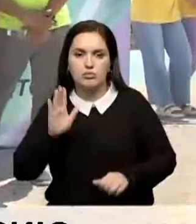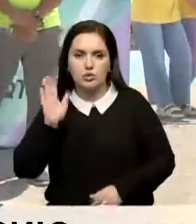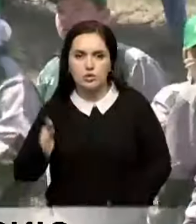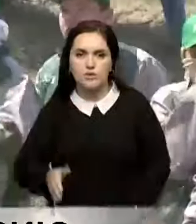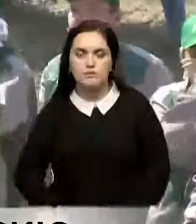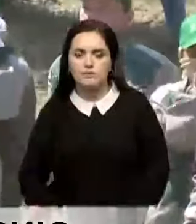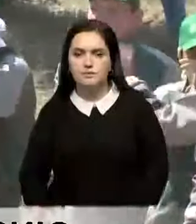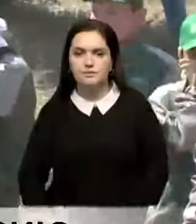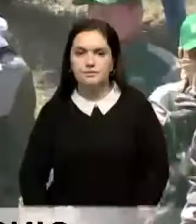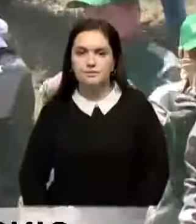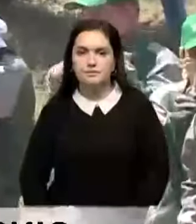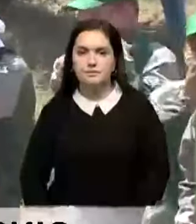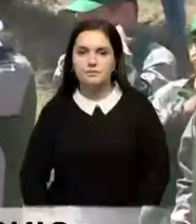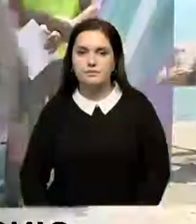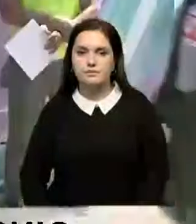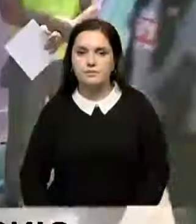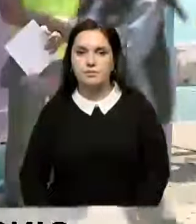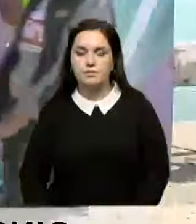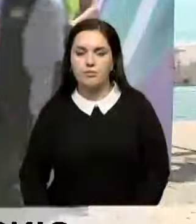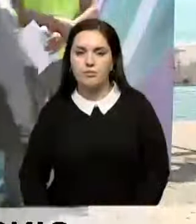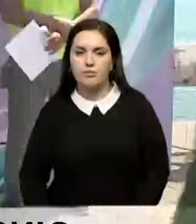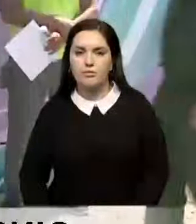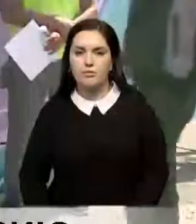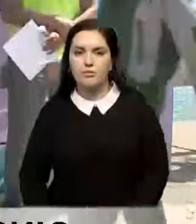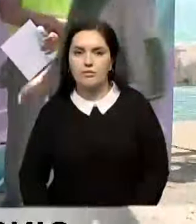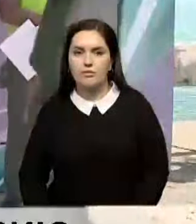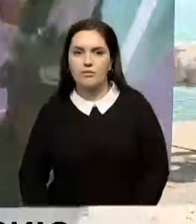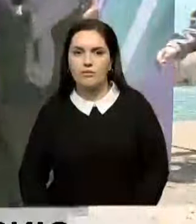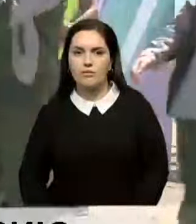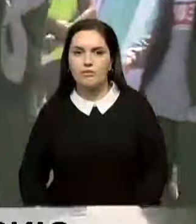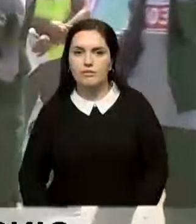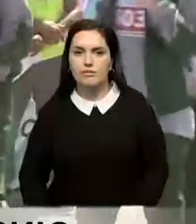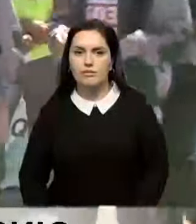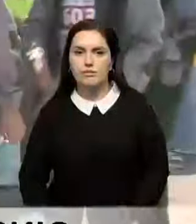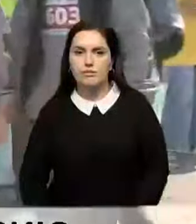Тамара Степанова, Нурбек Мырзатай Улы, Булатбек Молдагалиев, Актобе, 24 КИЗ.